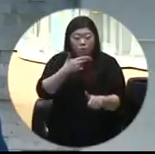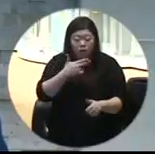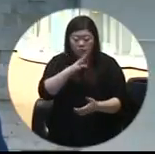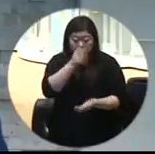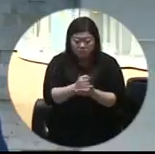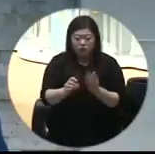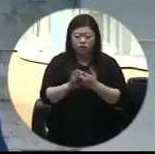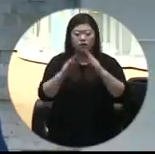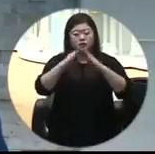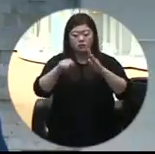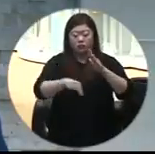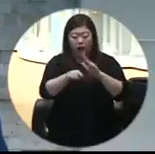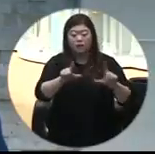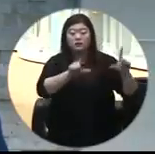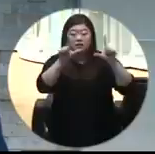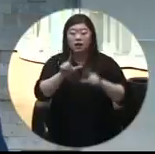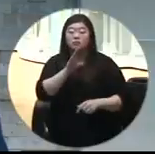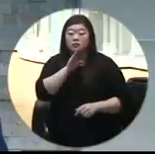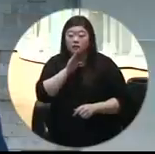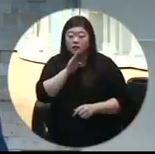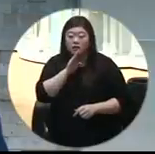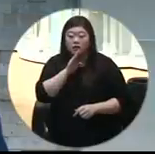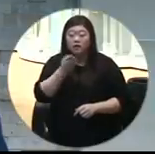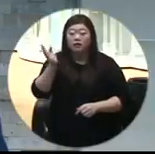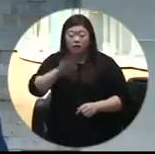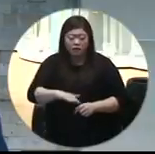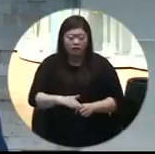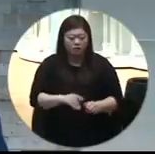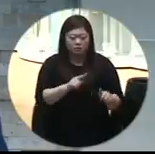나가 그러면 억울해 못 나가요.